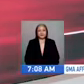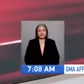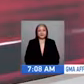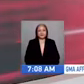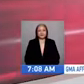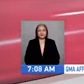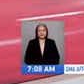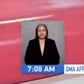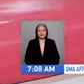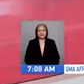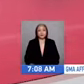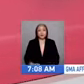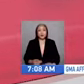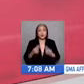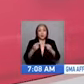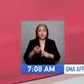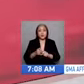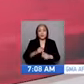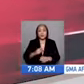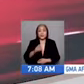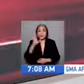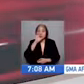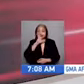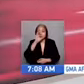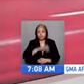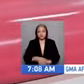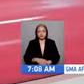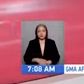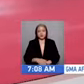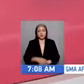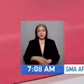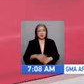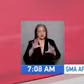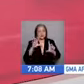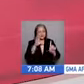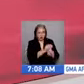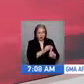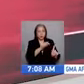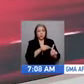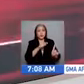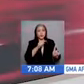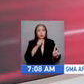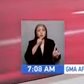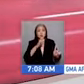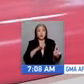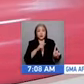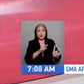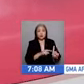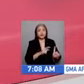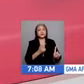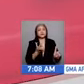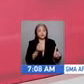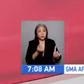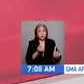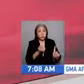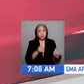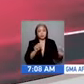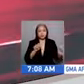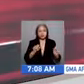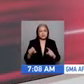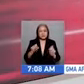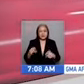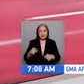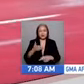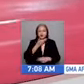Balita mula sa Cebu City, huli sa entrapment operation ng isang babae na nagbebenta umano ng malalaswang larawan at